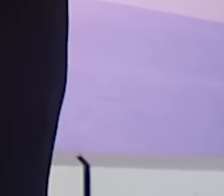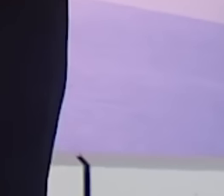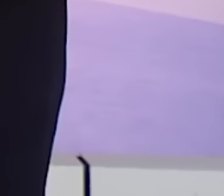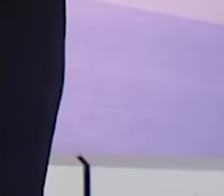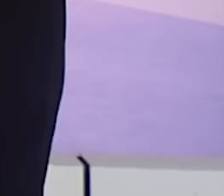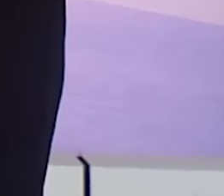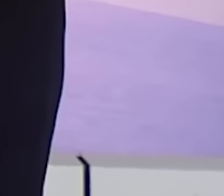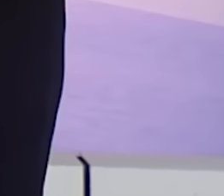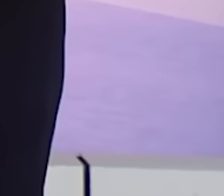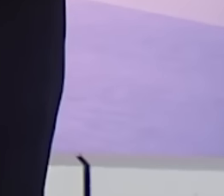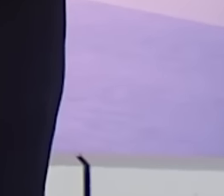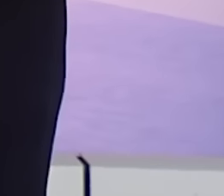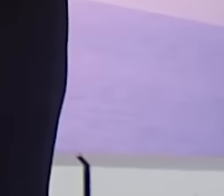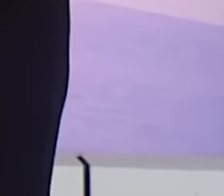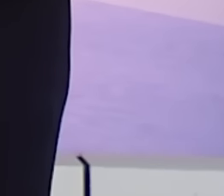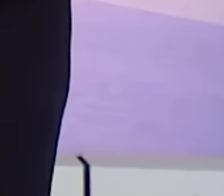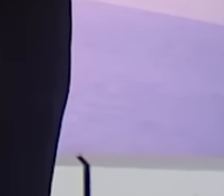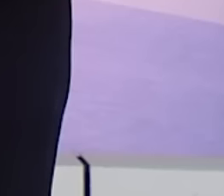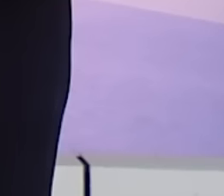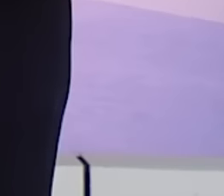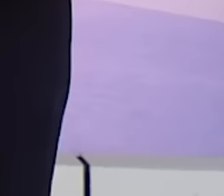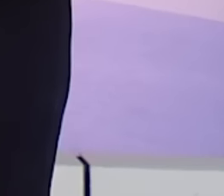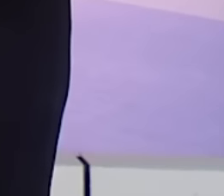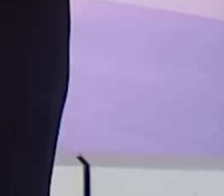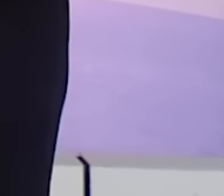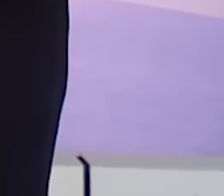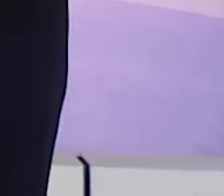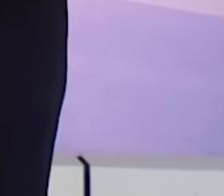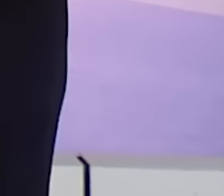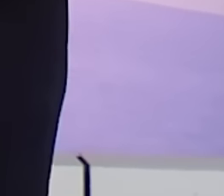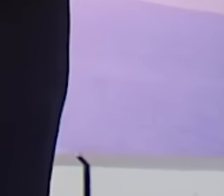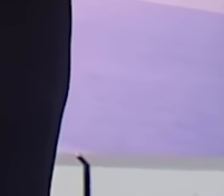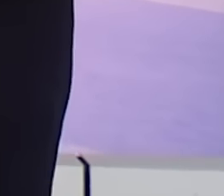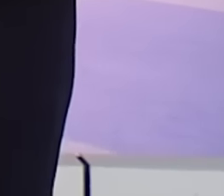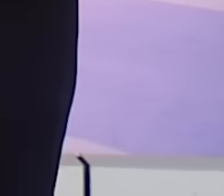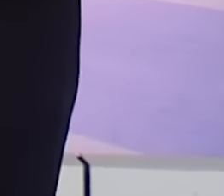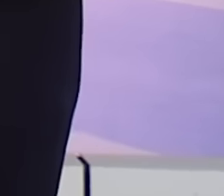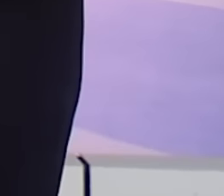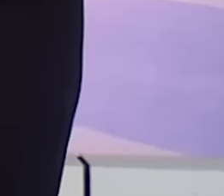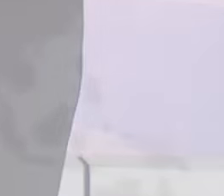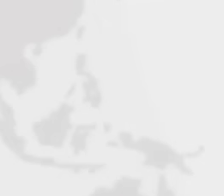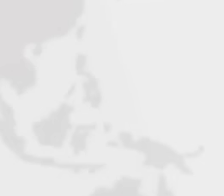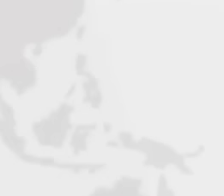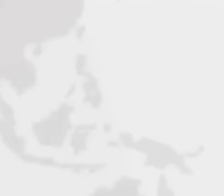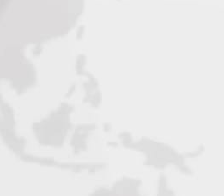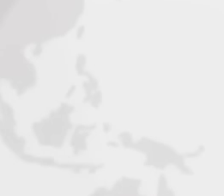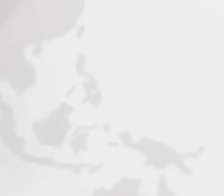saksi. Mag-subscribe sa GMA Integrated News sa YouTube para sa iba't ibang balita.